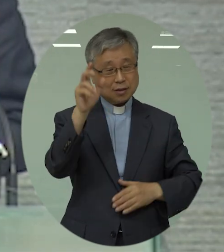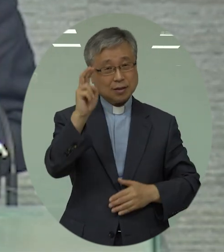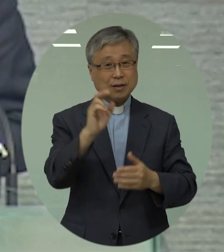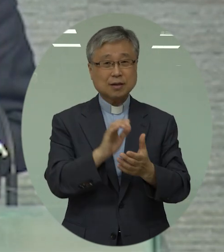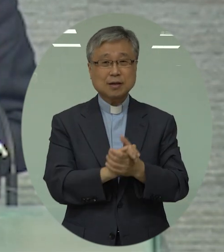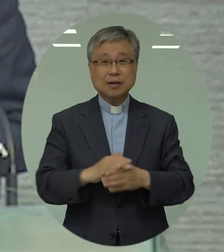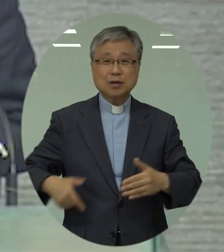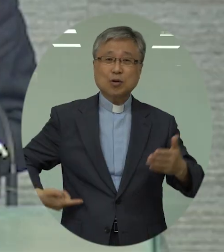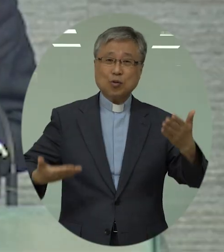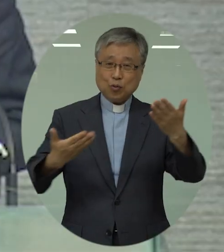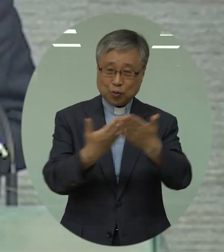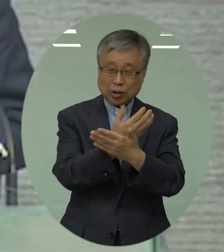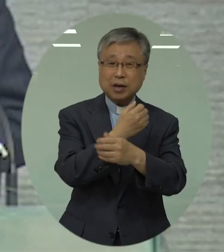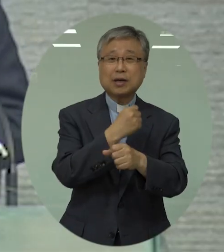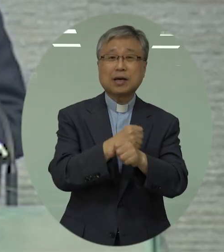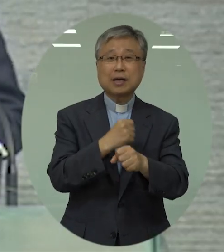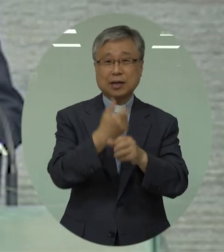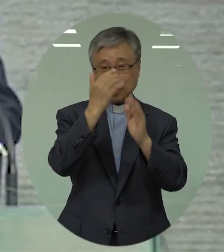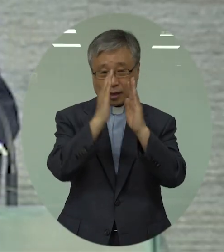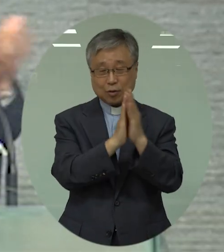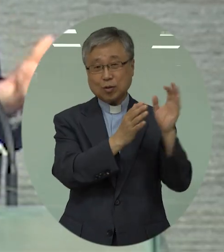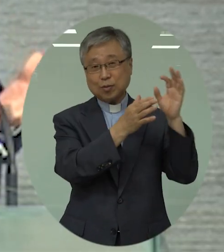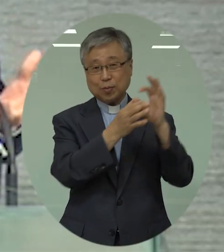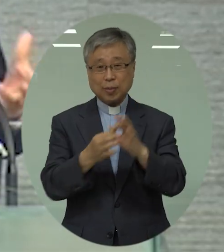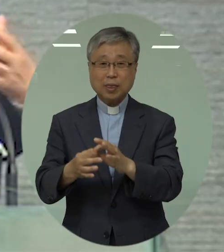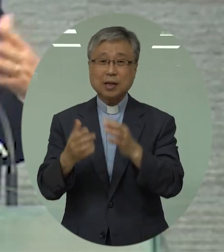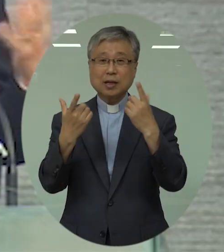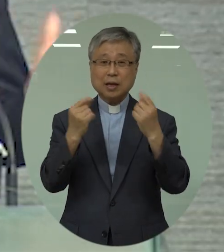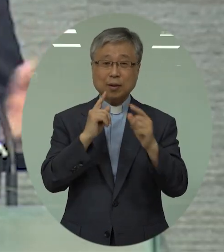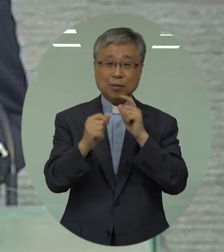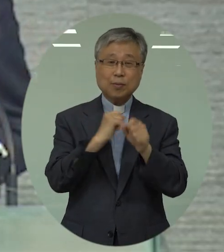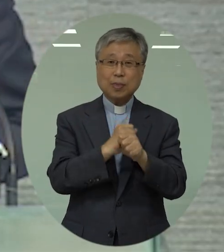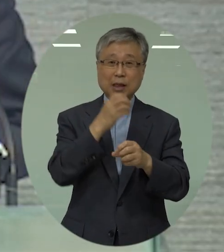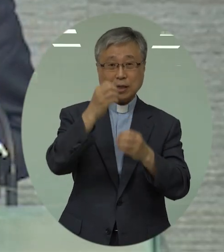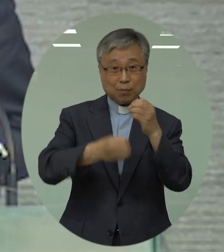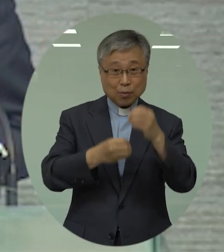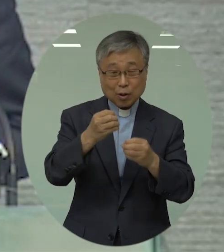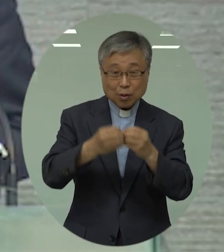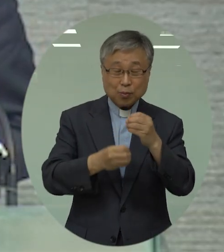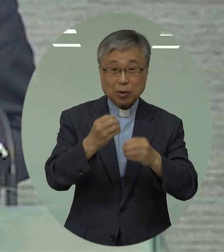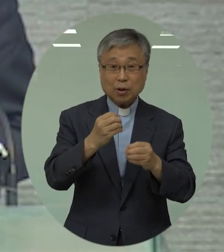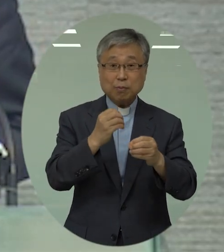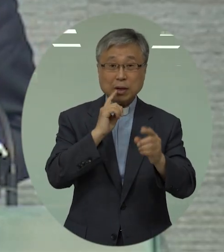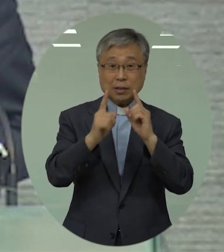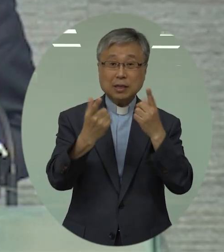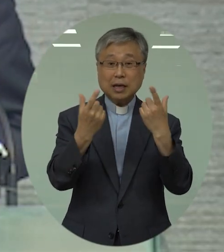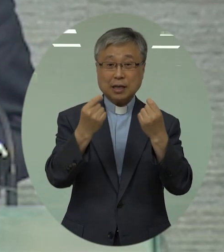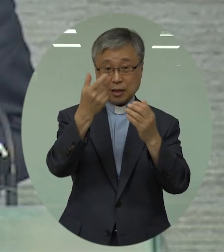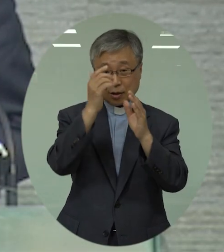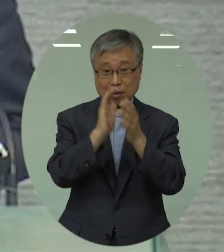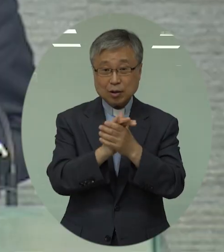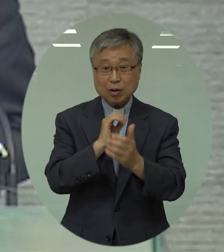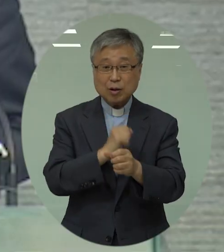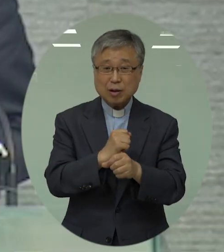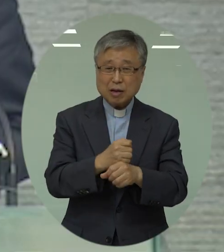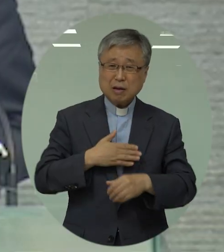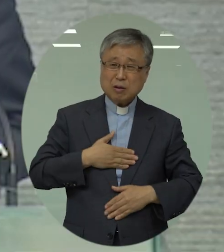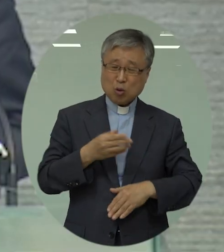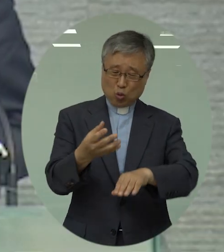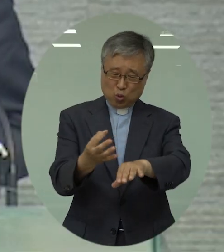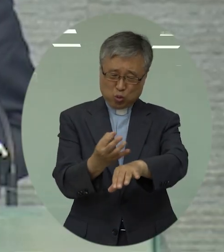기도를 하면서 시편 51편에서 7절일 거예요. 시편 51편 7절에서 이런 기도를 하죠.